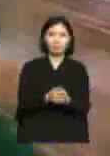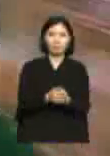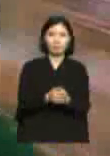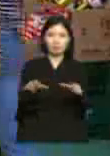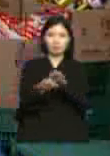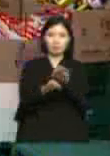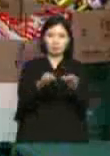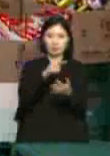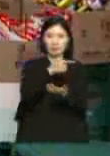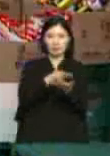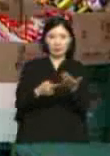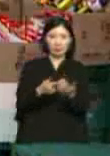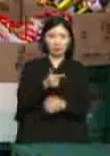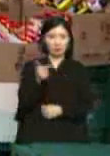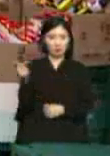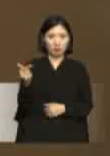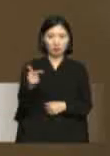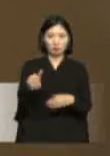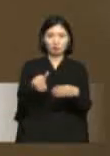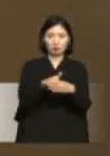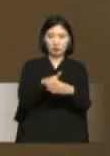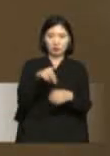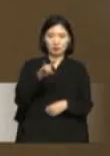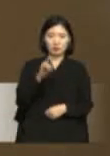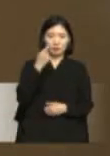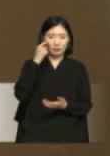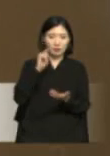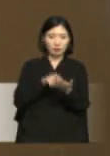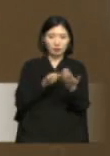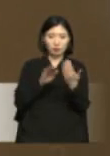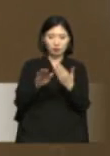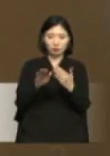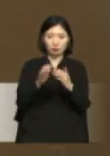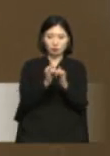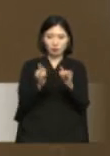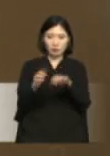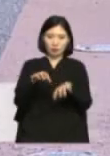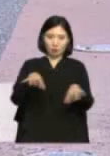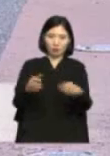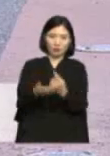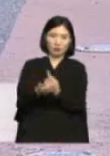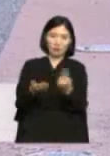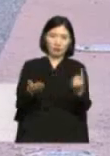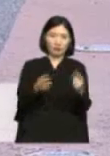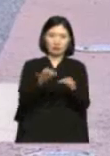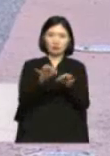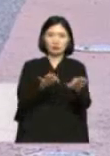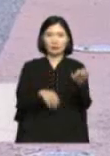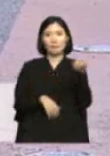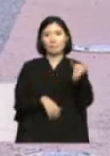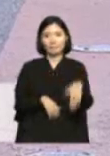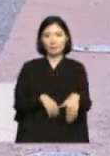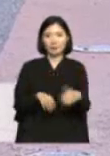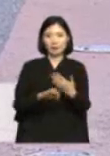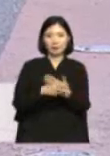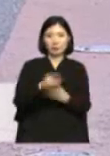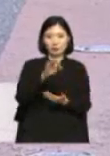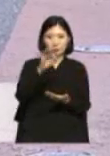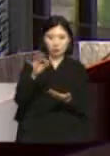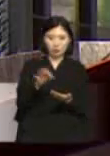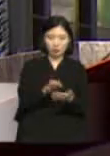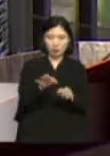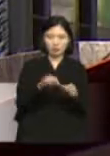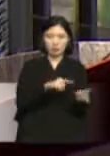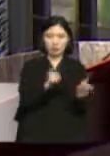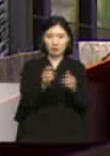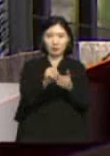경제도 타격을 입었습니다. 문화재 발굴 이후 주민들이 동네를 떠나자 시장도 활기를 잃었습니다. 임대료를 낮춰 시장